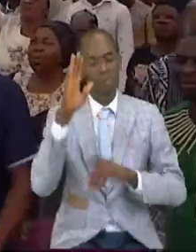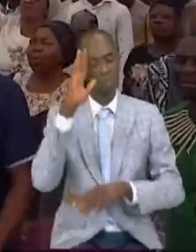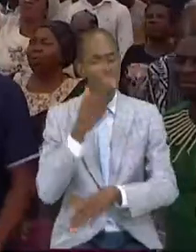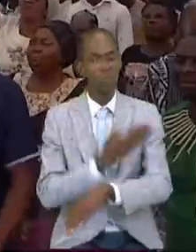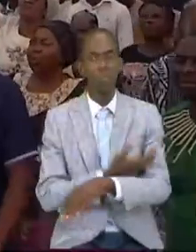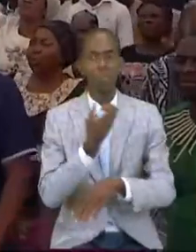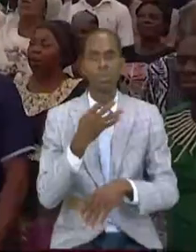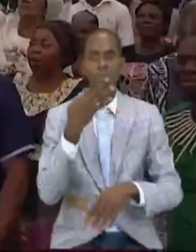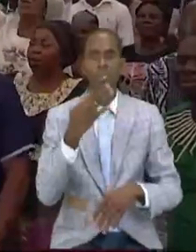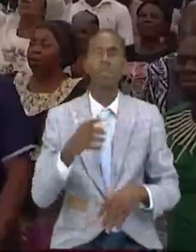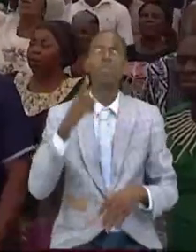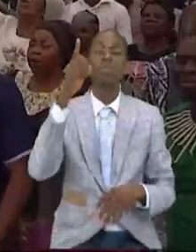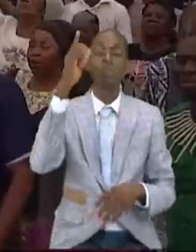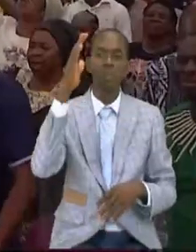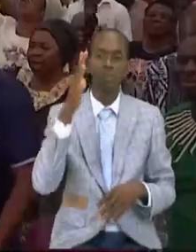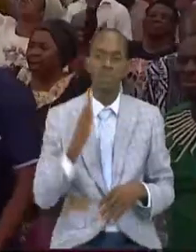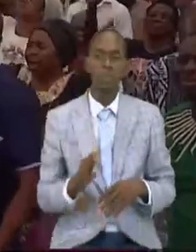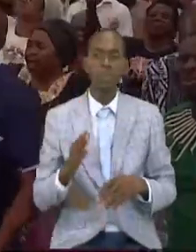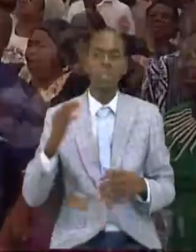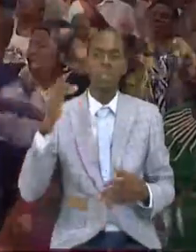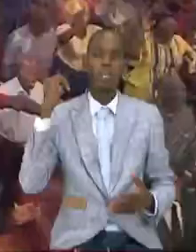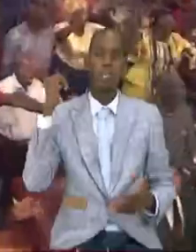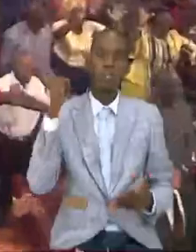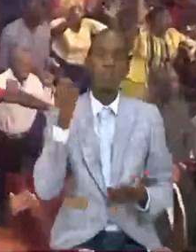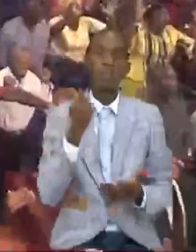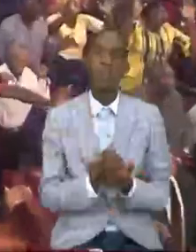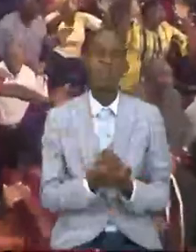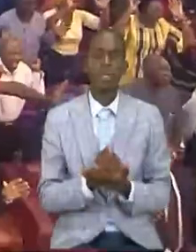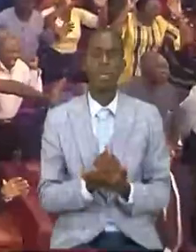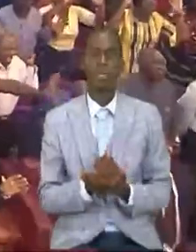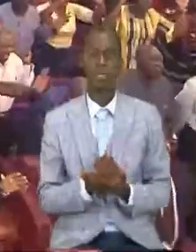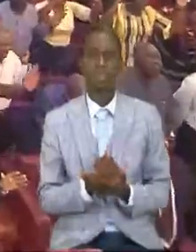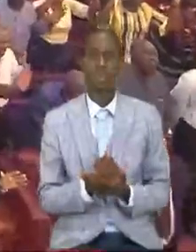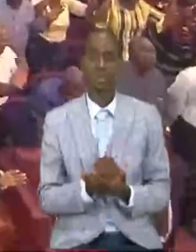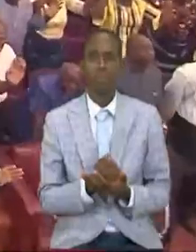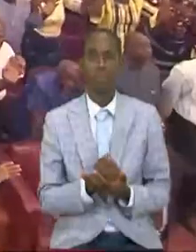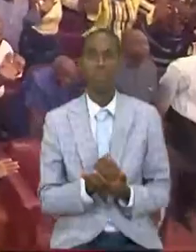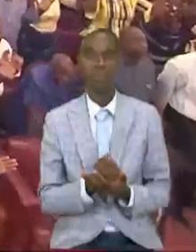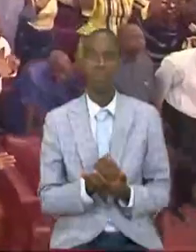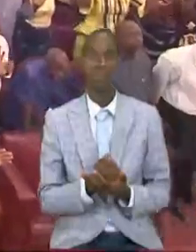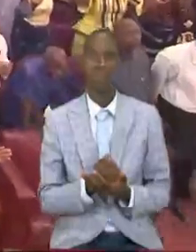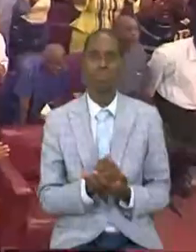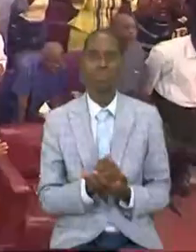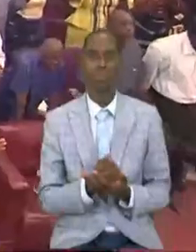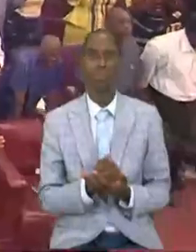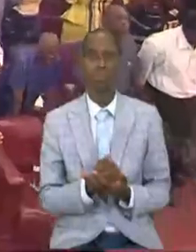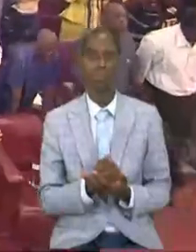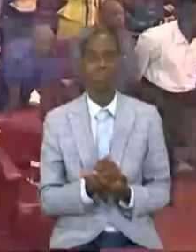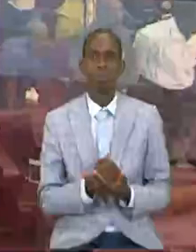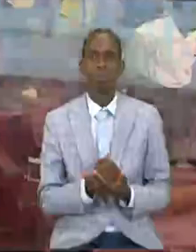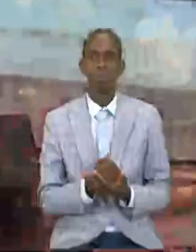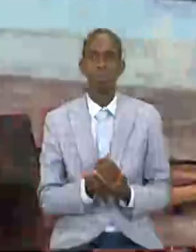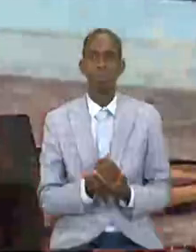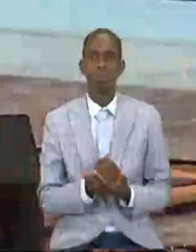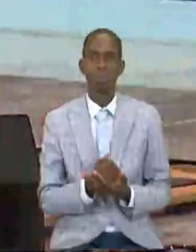Les enfants transformés de Dieu, je dis au nom de Jésus, nous prions.